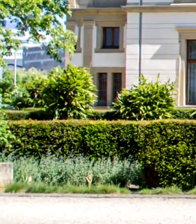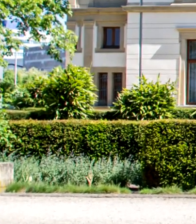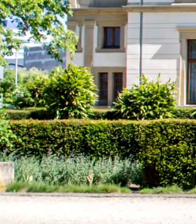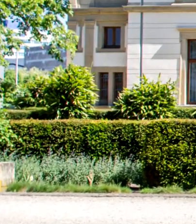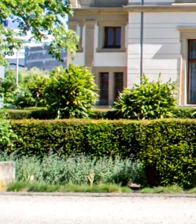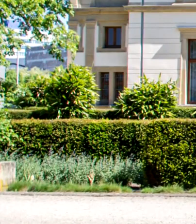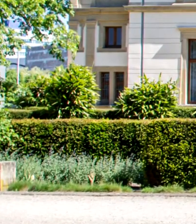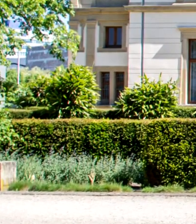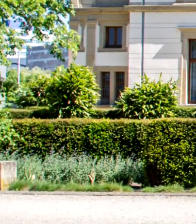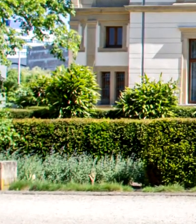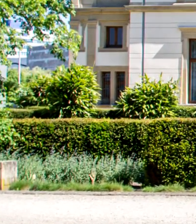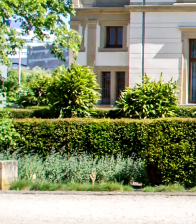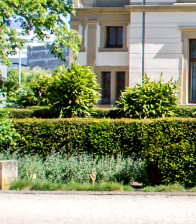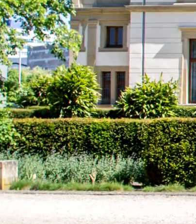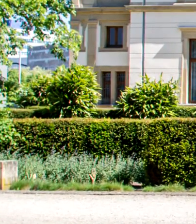Vielen Dank.